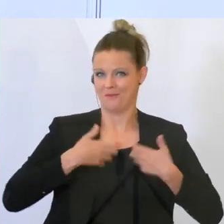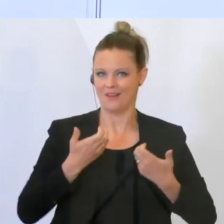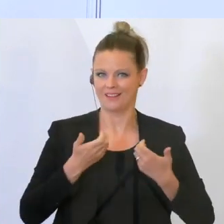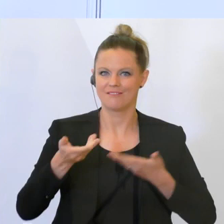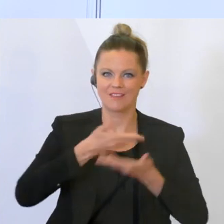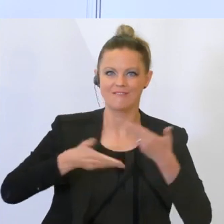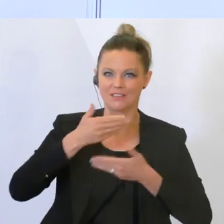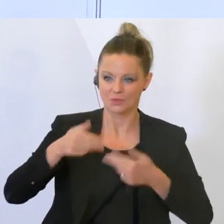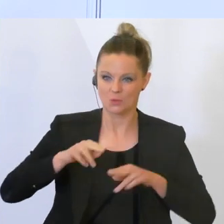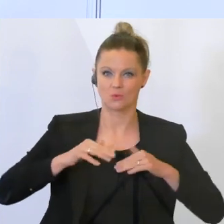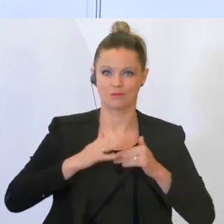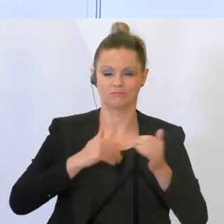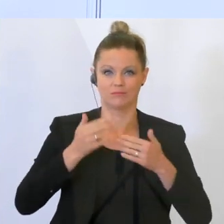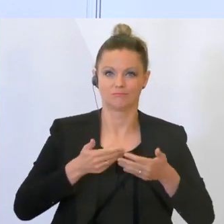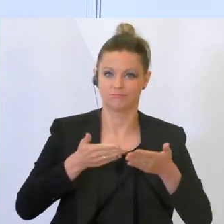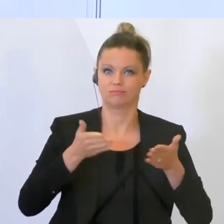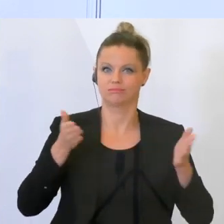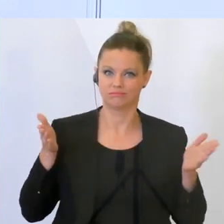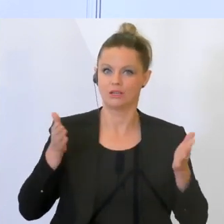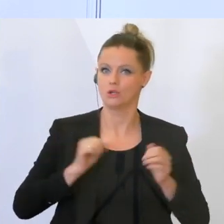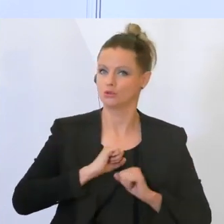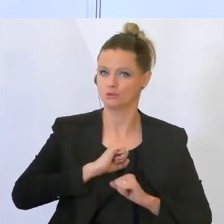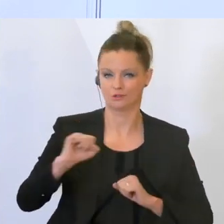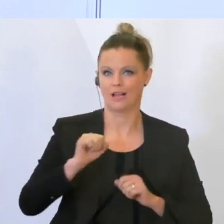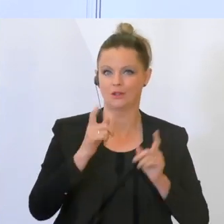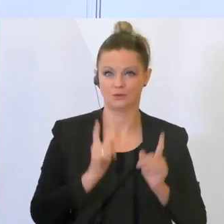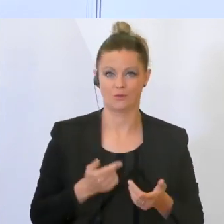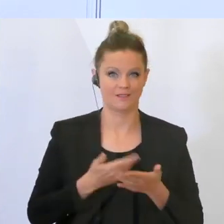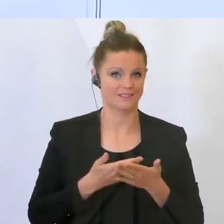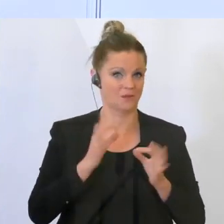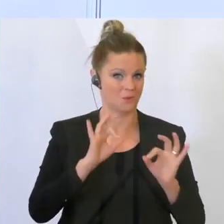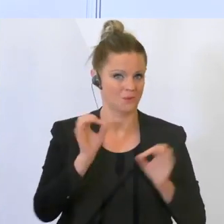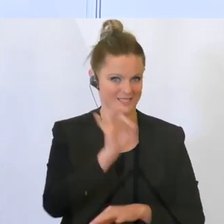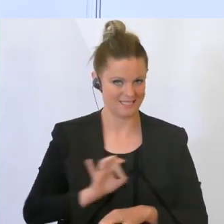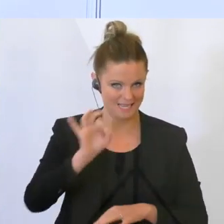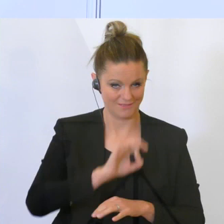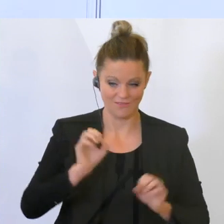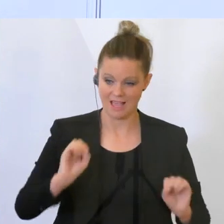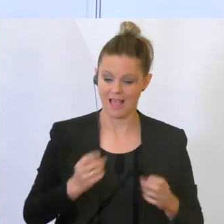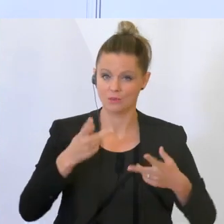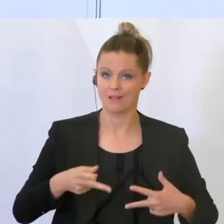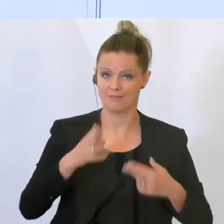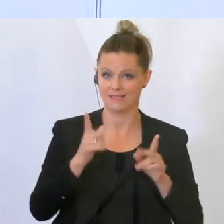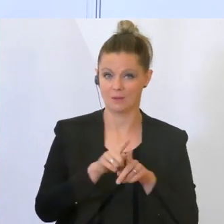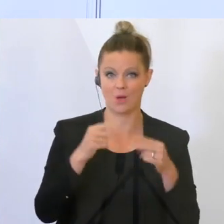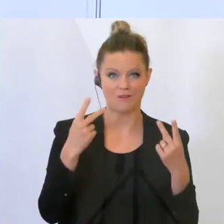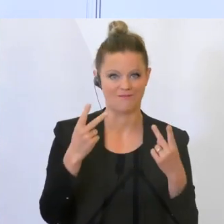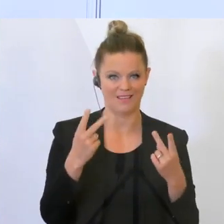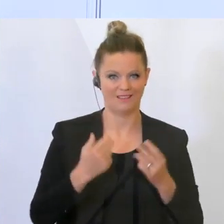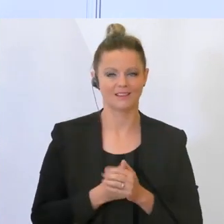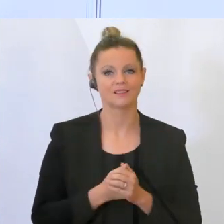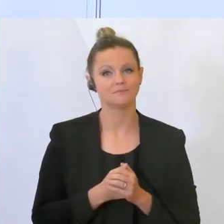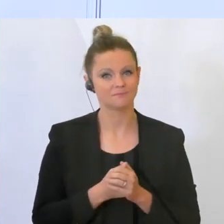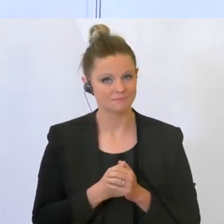sehr wichtig, dass das jetzt schnell vonstatten geht. Gerade in der aktuellen Phase ist es aber wichtig, dass man auch mit